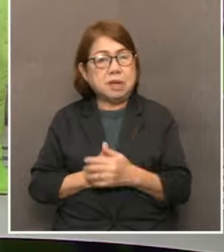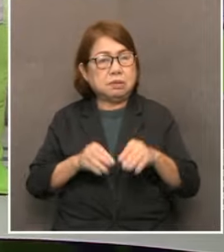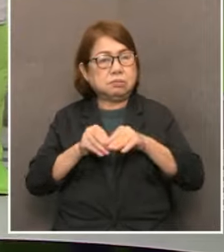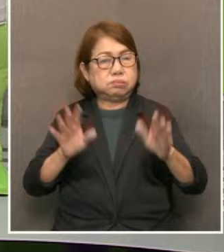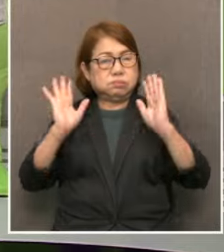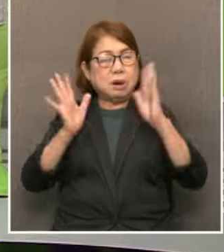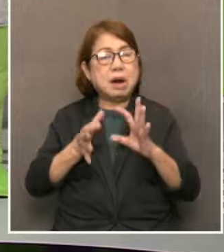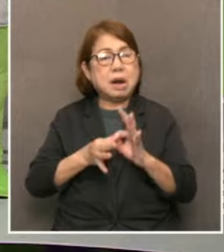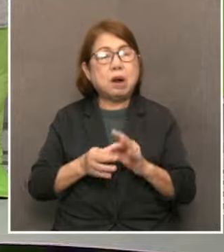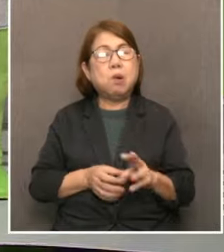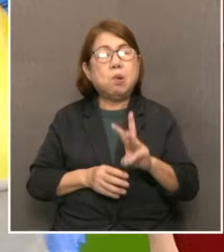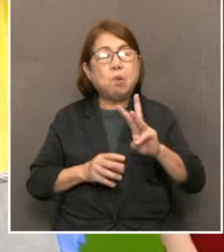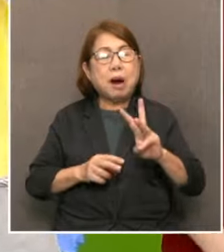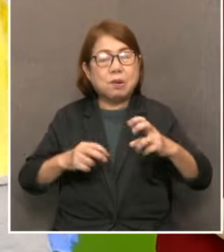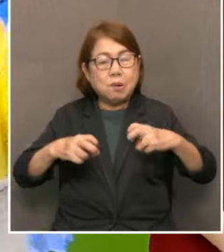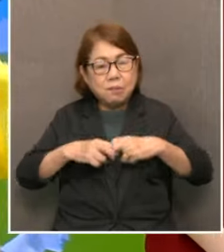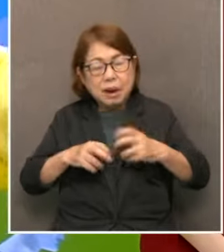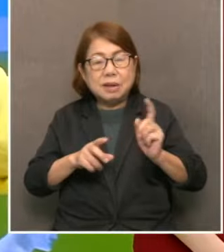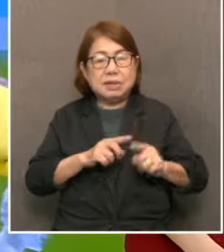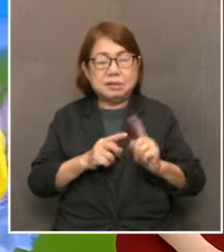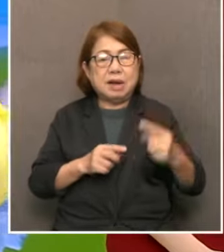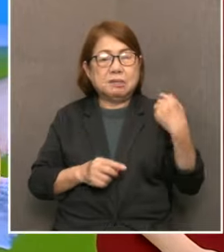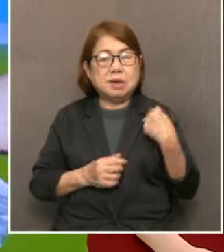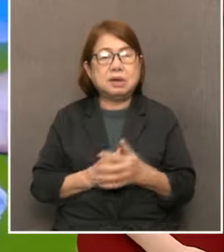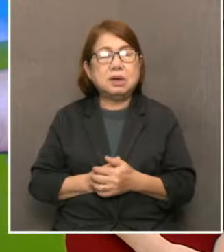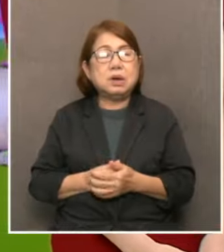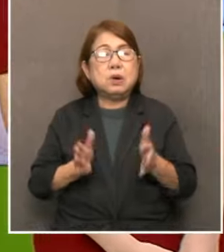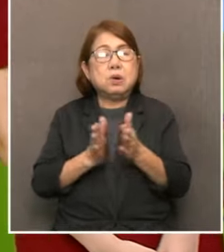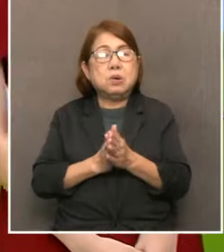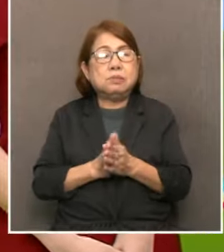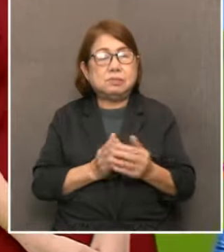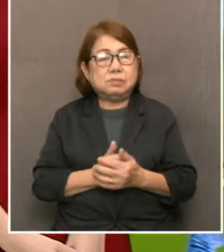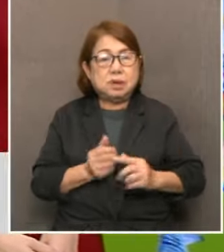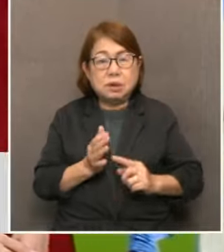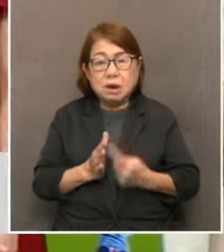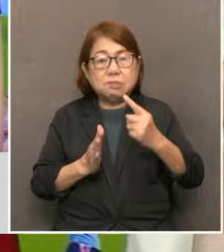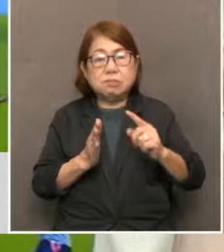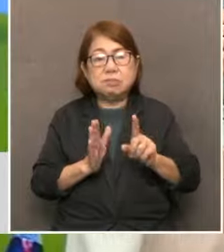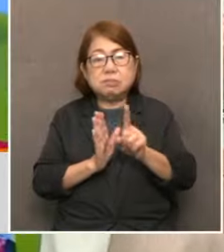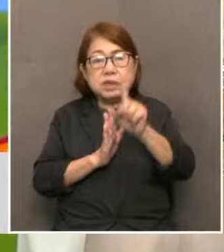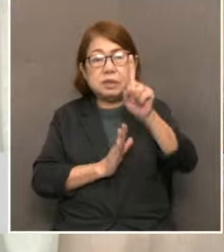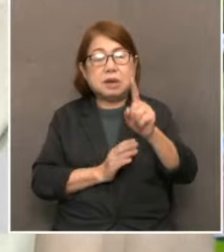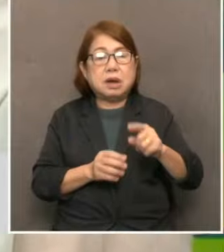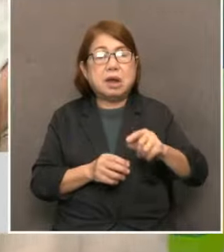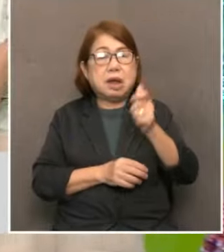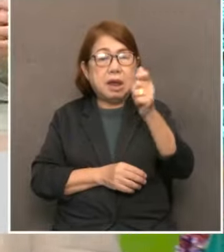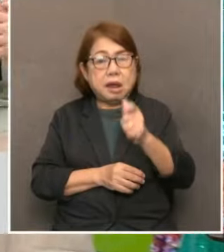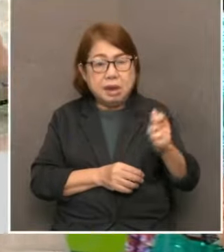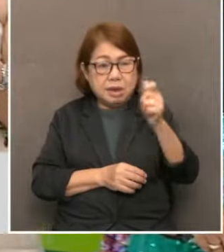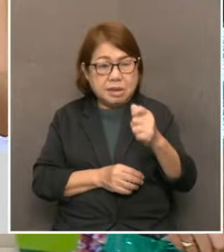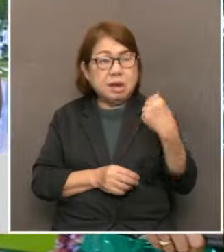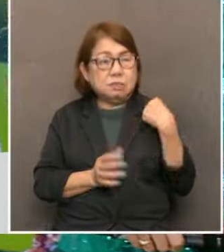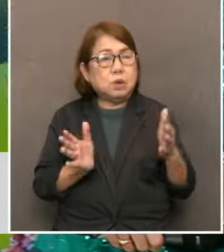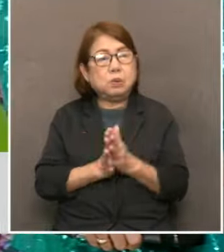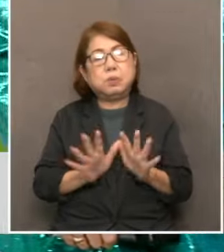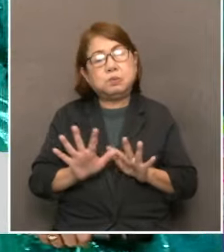วามี Celebrationของ exhibitionArt Spaceแล้วก็มีคาเฟ่ครั้งแรกในเอเชียด้วยนะคะน้องๆเนี่ยก็ก็จะมากับเราแล้วก็ร่วมเดิน